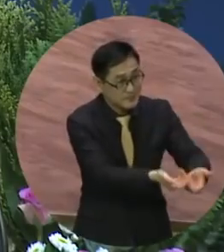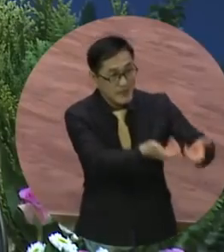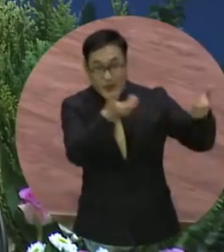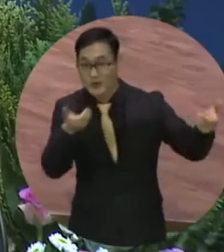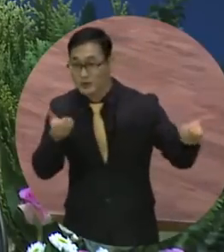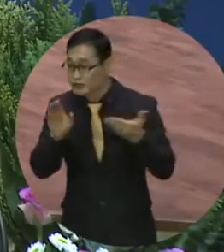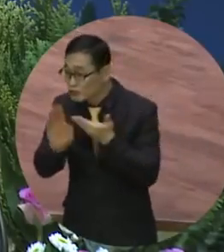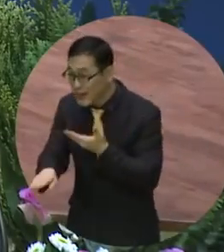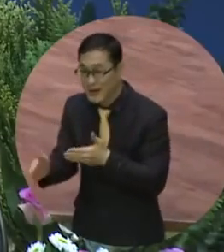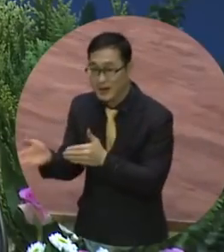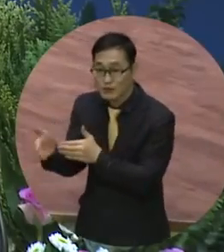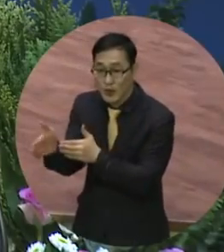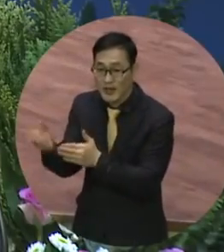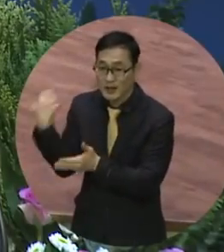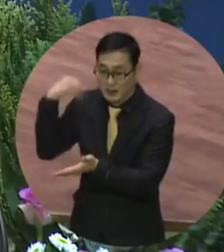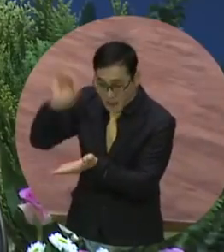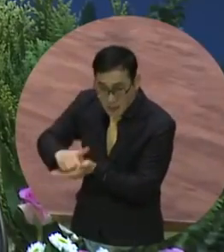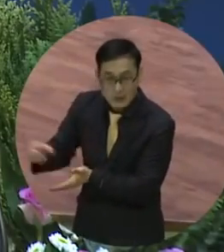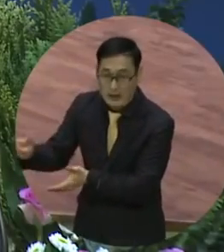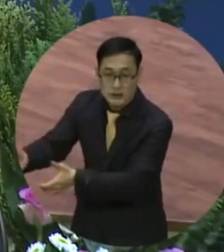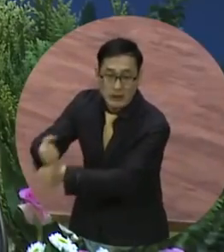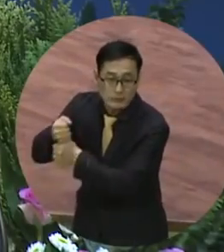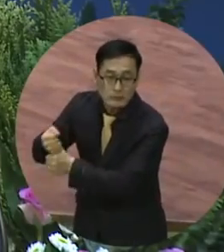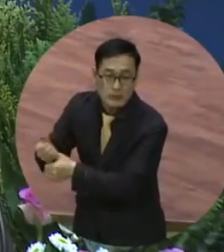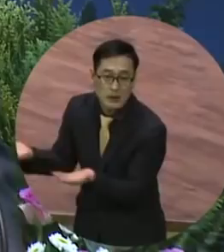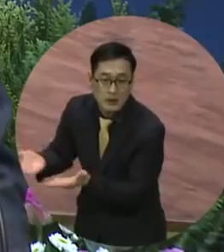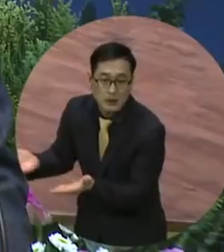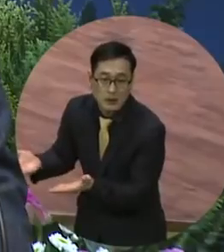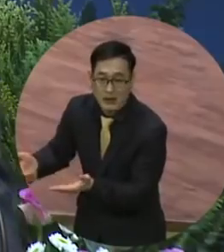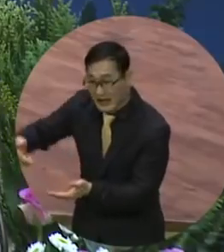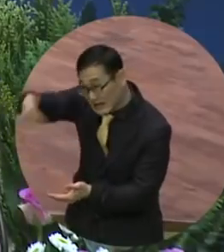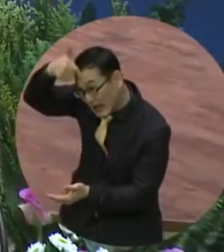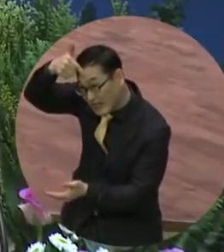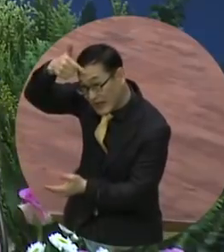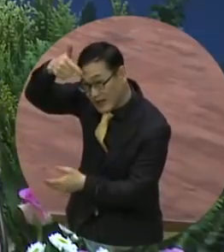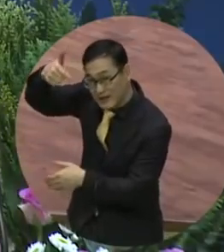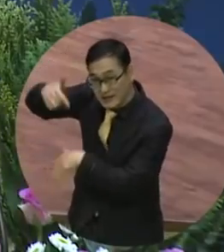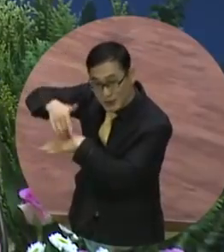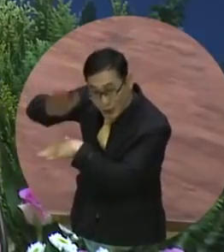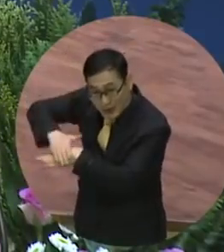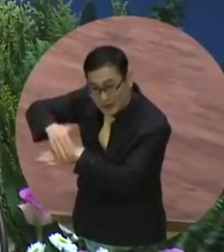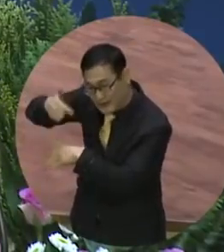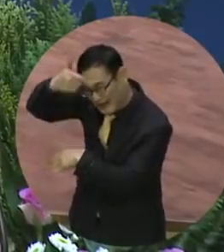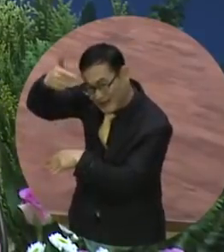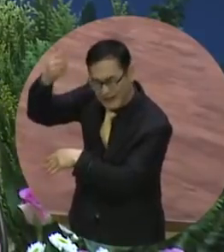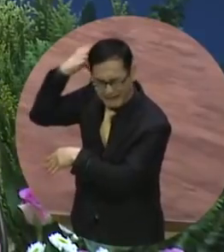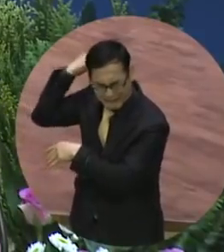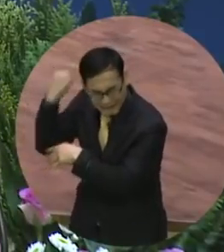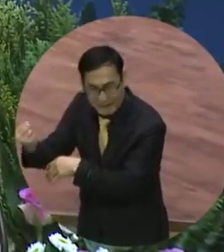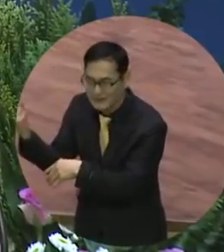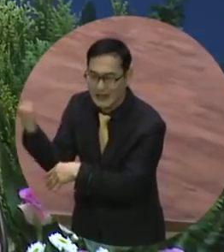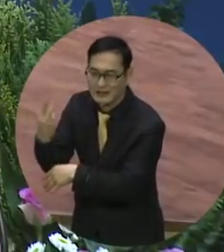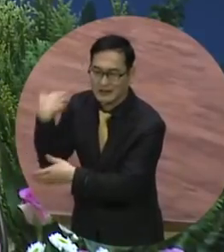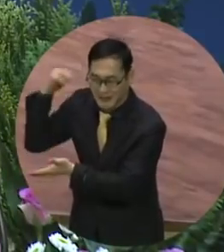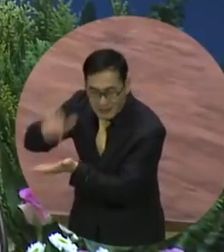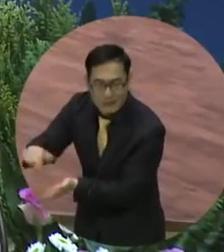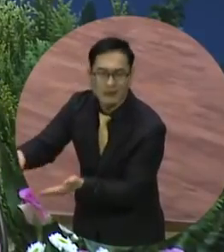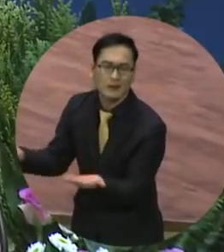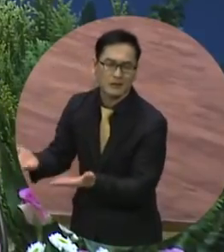모습으로 다시 돌아가 버려요. 다시 그렇게 과거의 삶으로 돌아가는 모습이에요.